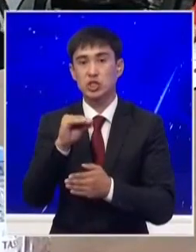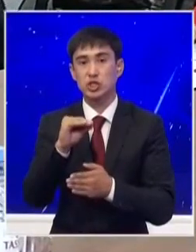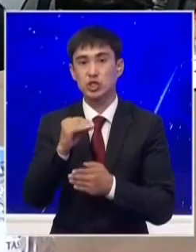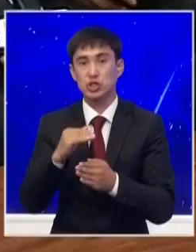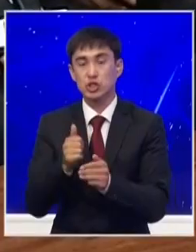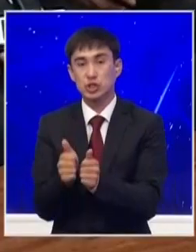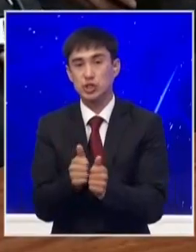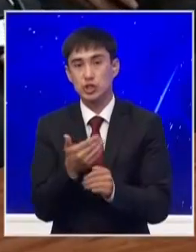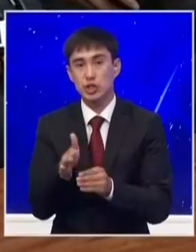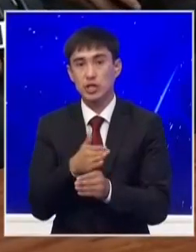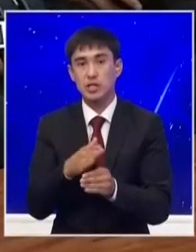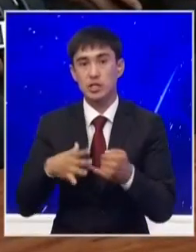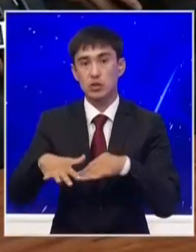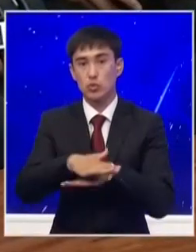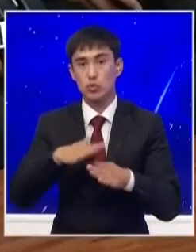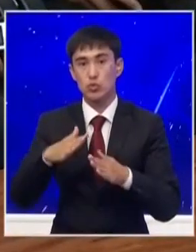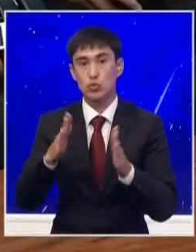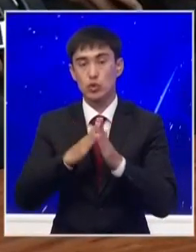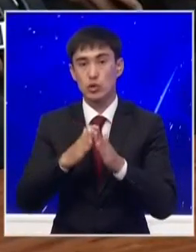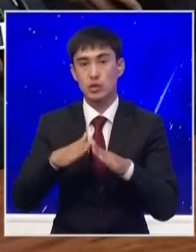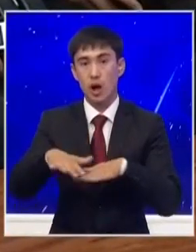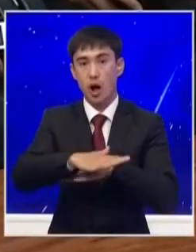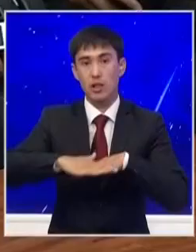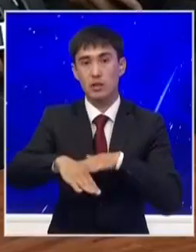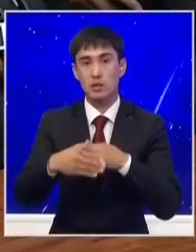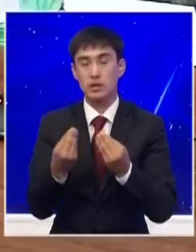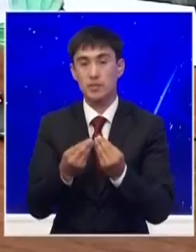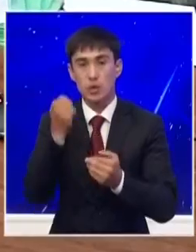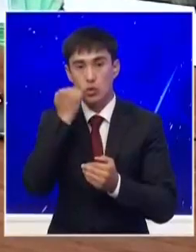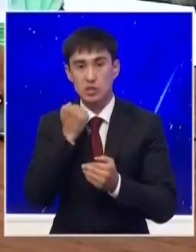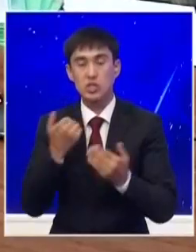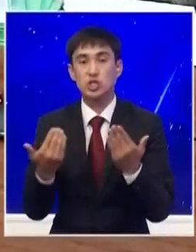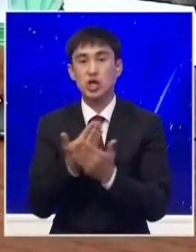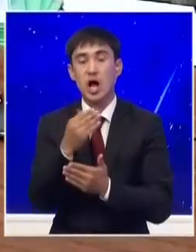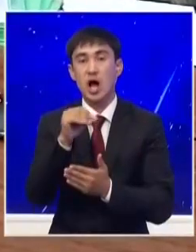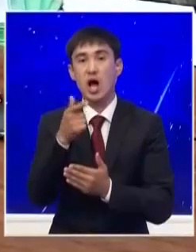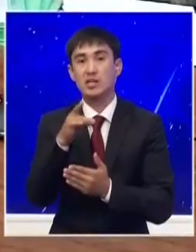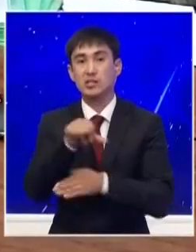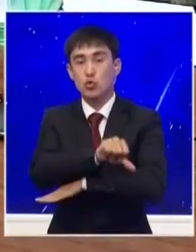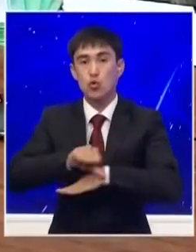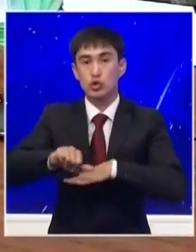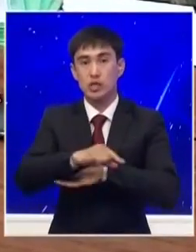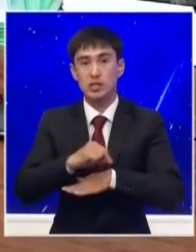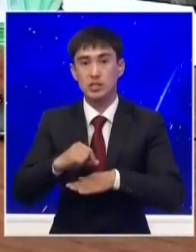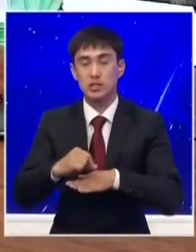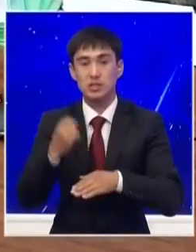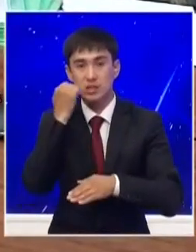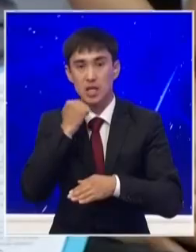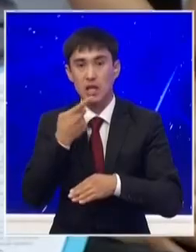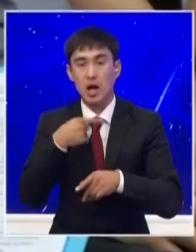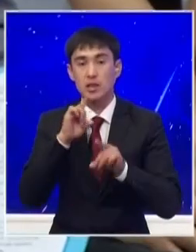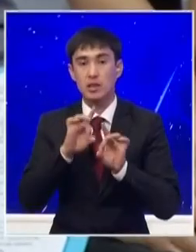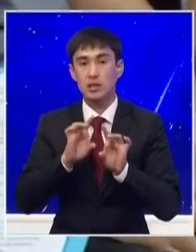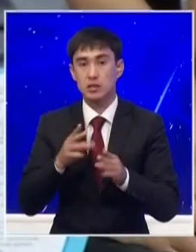үйлердің маңайындағы балалар алаңының тозығы жеткенін және жаңа ғасыр көшесіндегі жолдың сапасы сын көтермейтінін айтты. Өңір басшысы